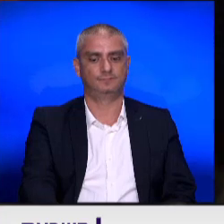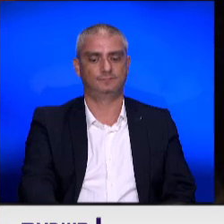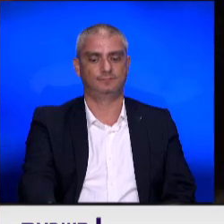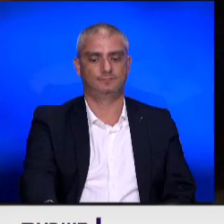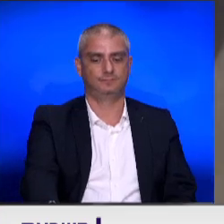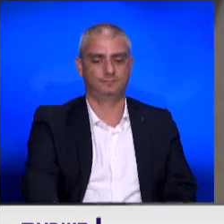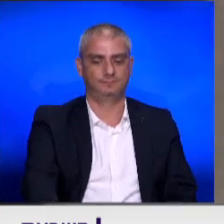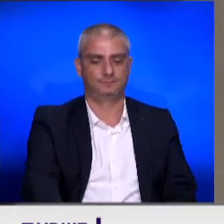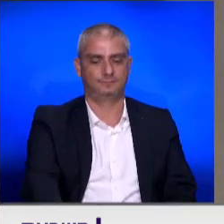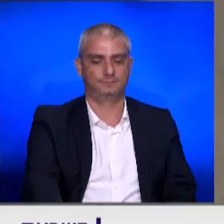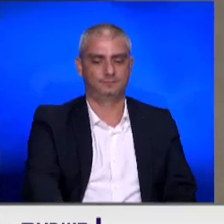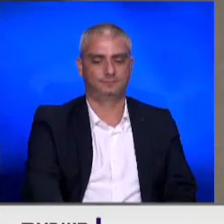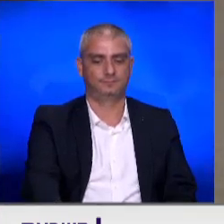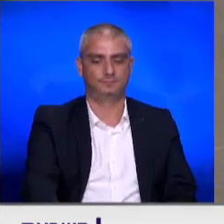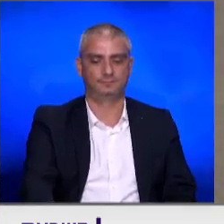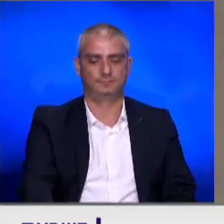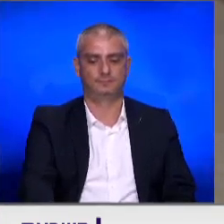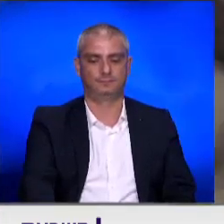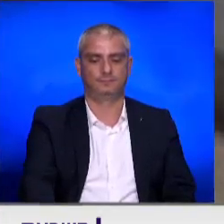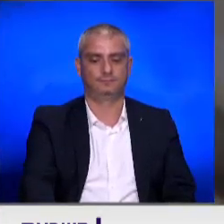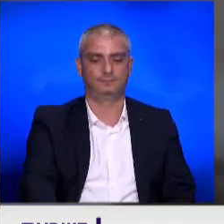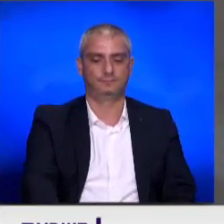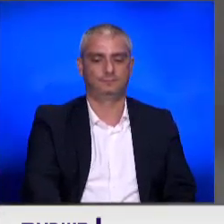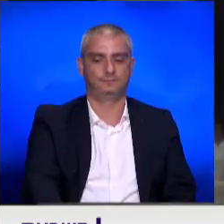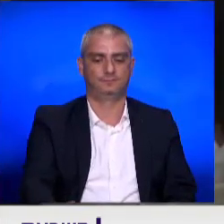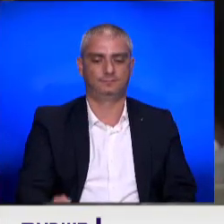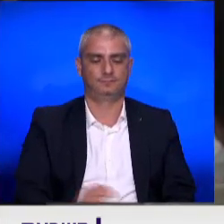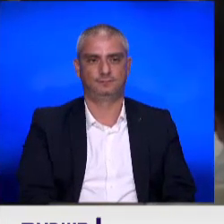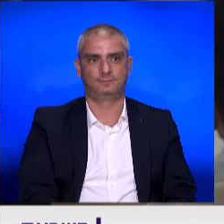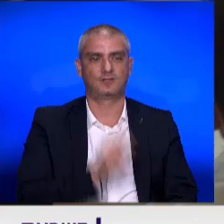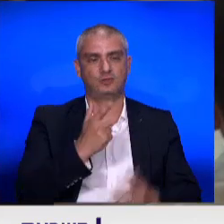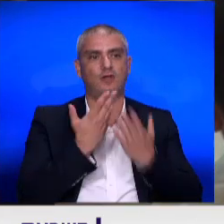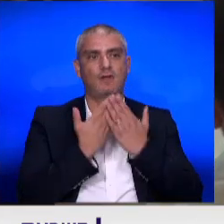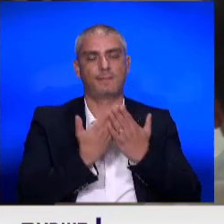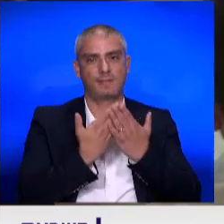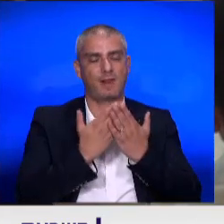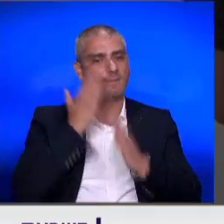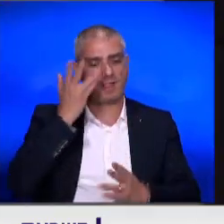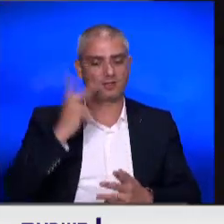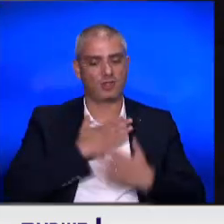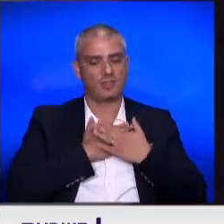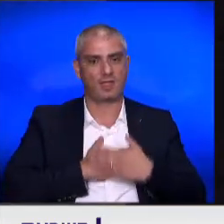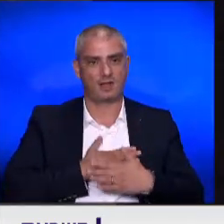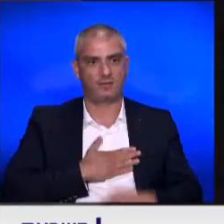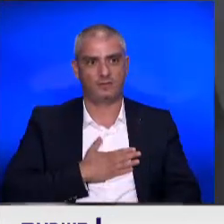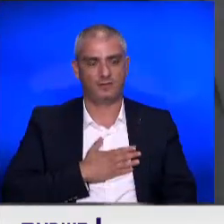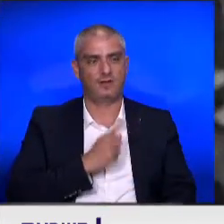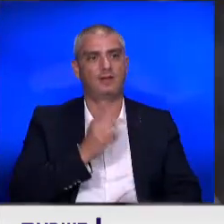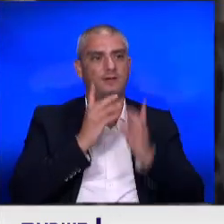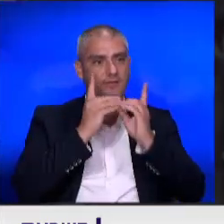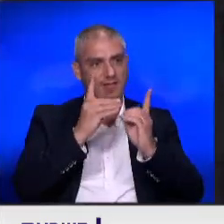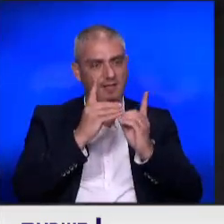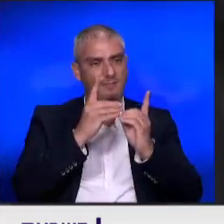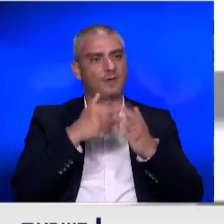ישבה לו על הגב כבר מאחוריו. עכשיו מתפללים לעתיד רגוע יותר. בדרכים,